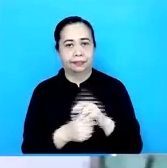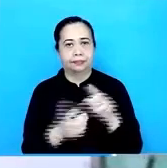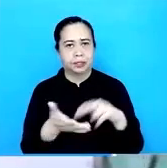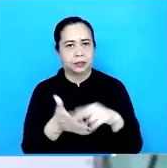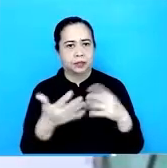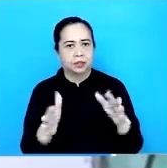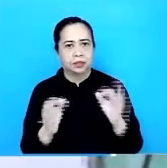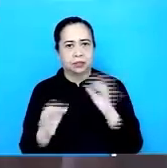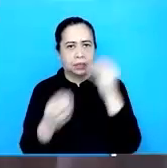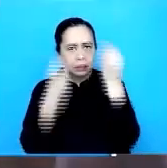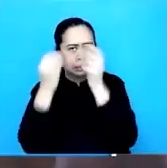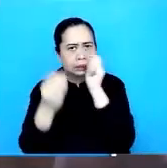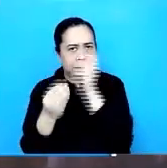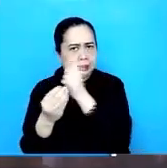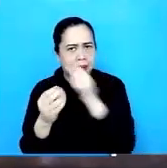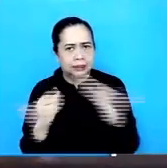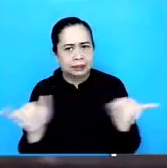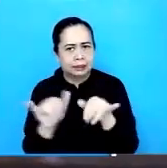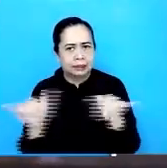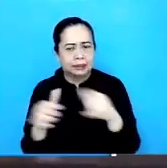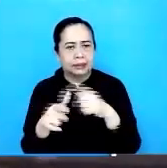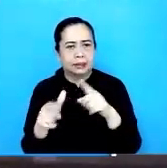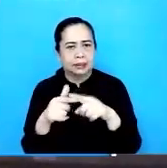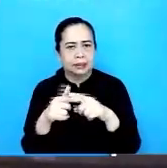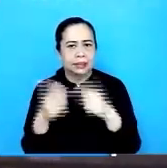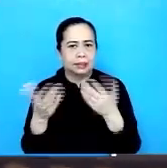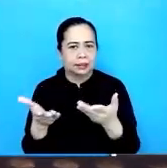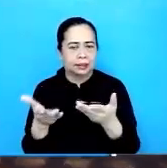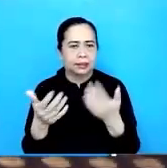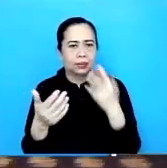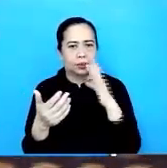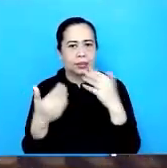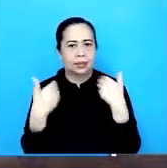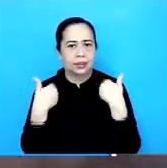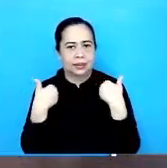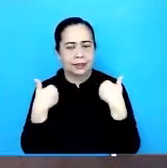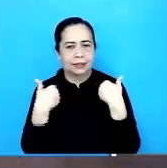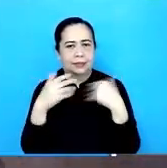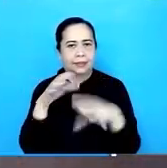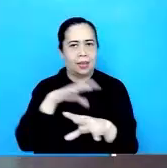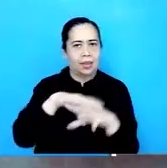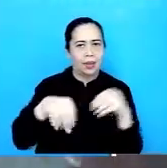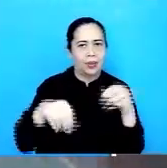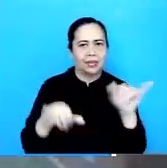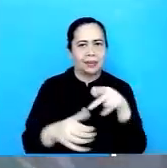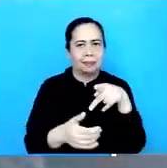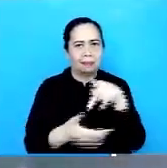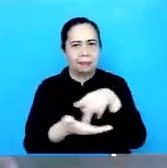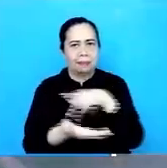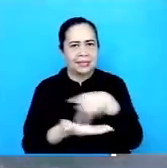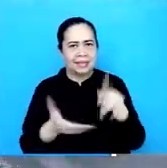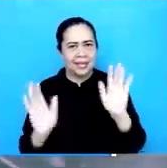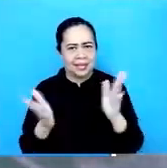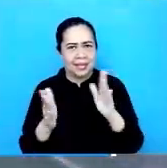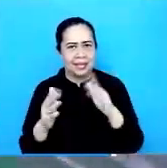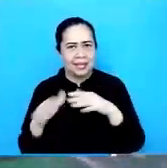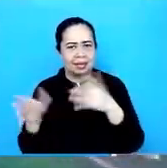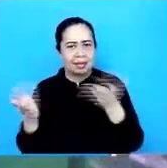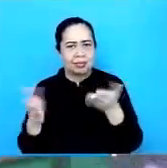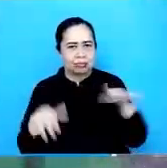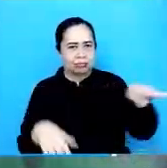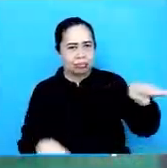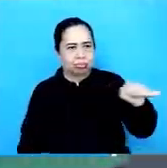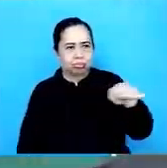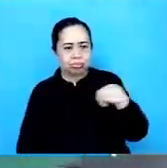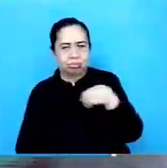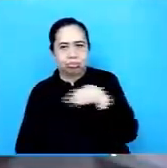hindi, magkakamukha silang lahat. And then from here, makikita ninyo, lalabas siya dito. Parang pizza, it's a conveyor type of oven.